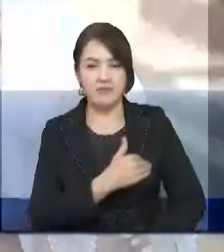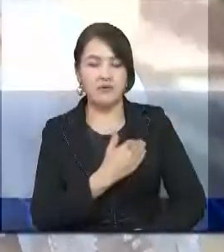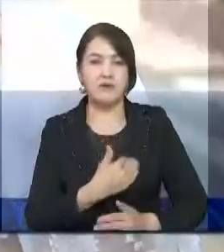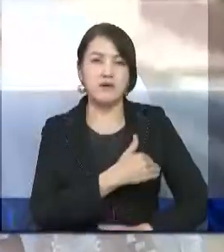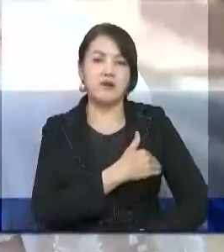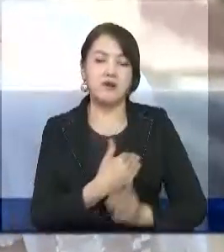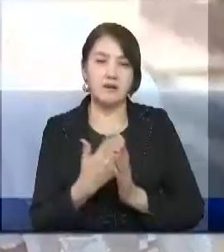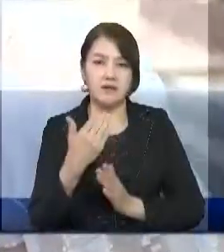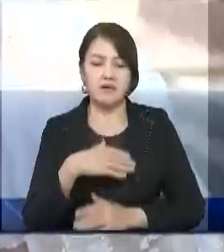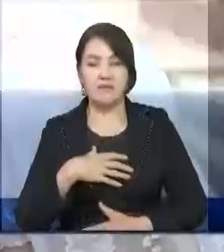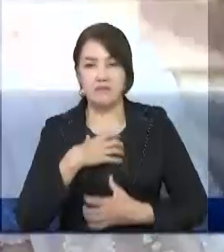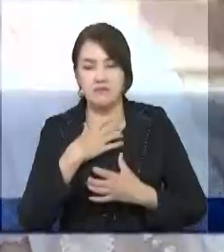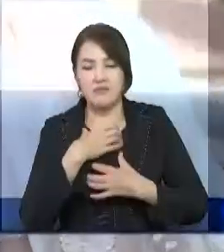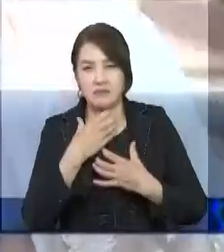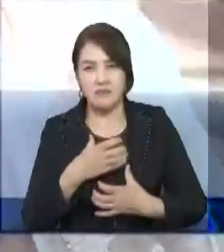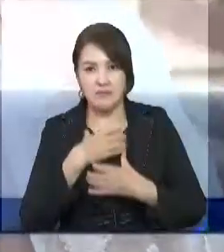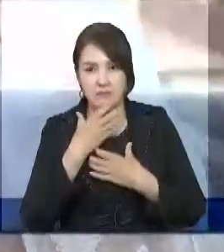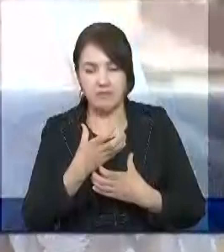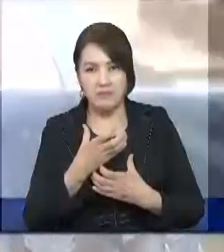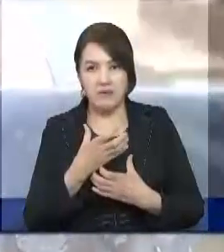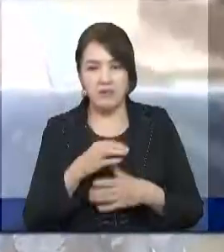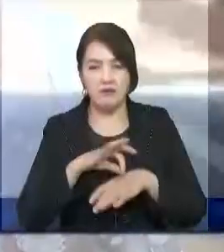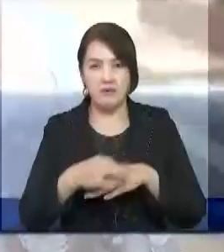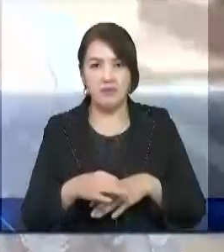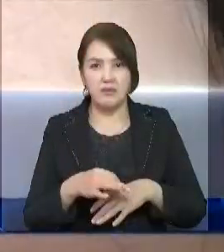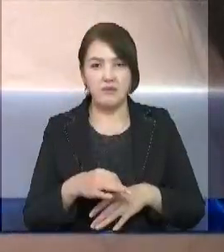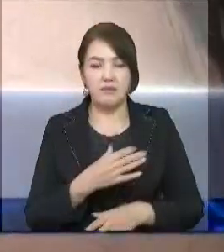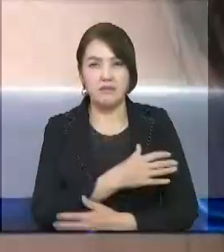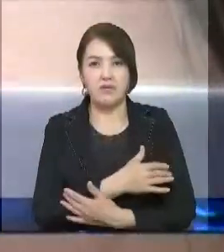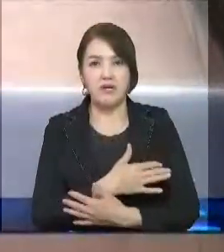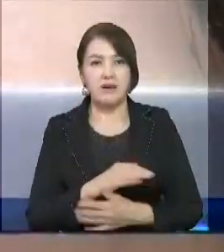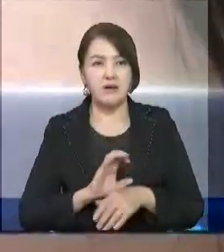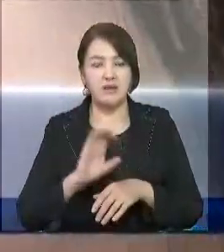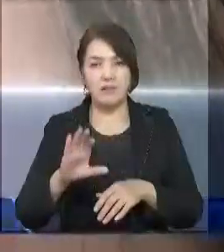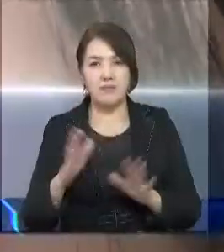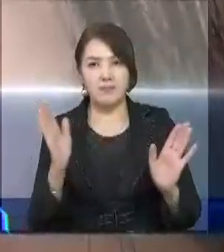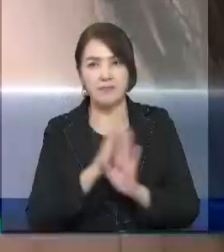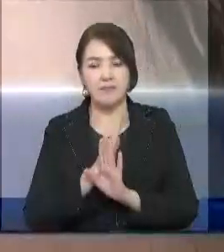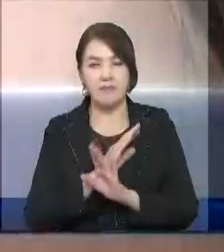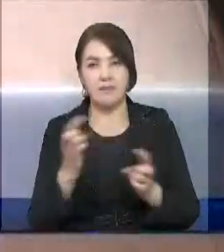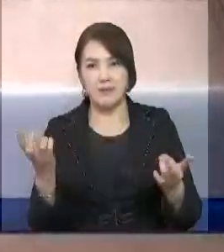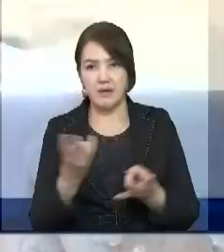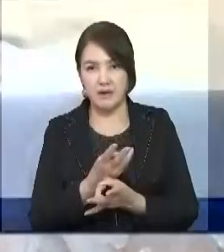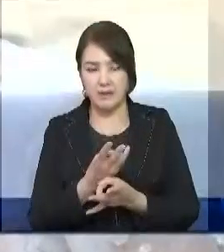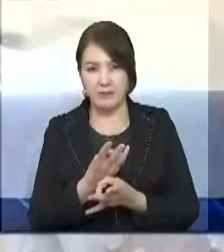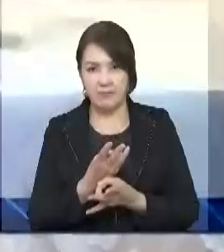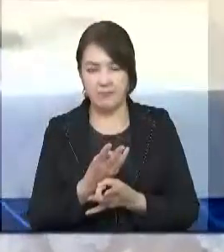температура, тошнота, рвота и боли в области мышц. Отправляясь на природу, стоит